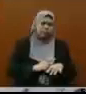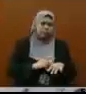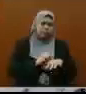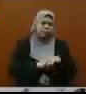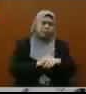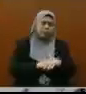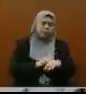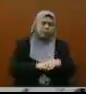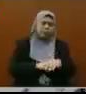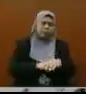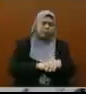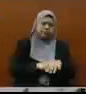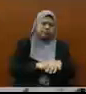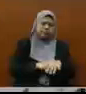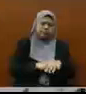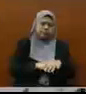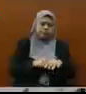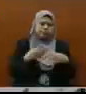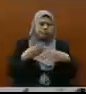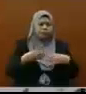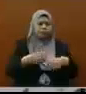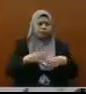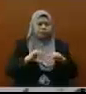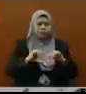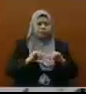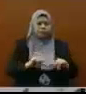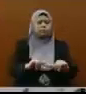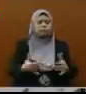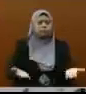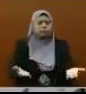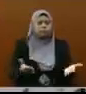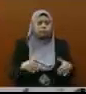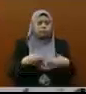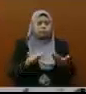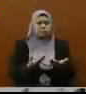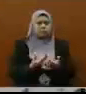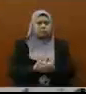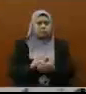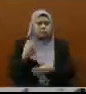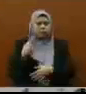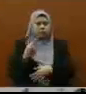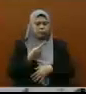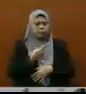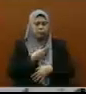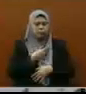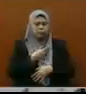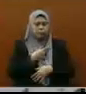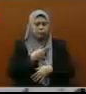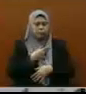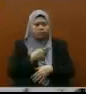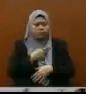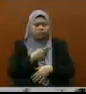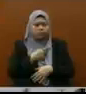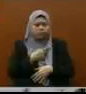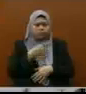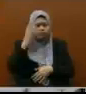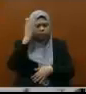masa pelaksanaan SBC ini. Dan kita juga haruslah ingat, adakah SBC